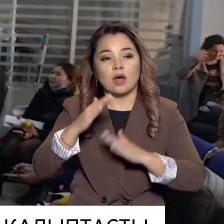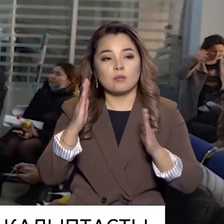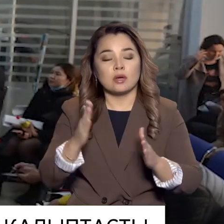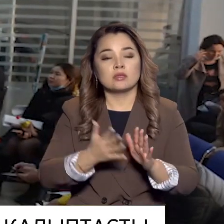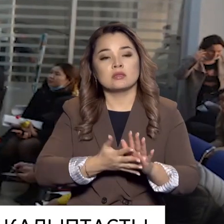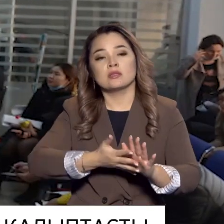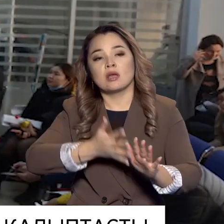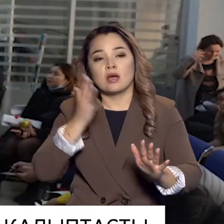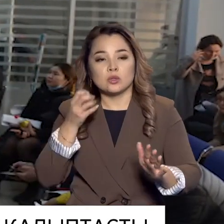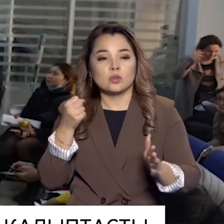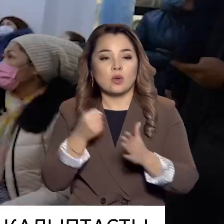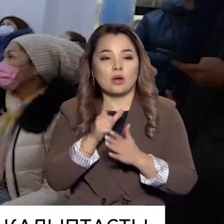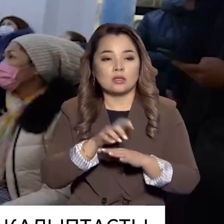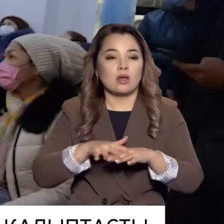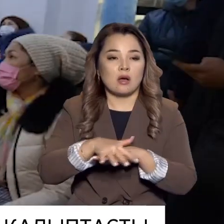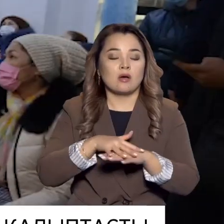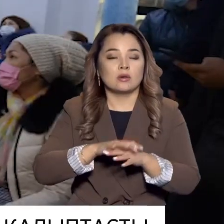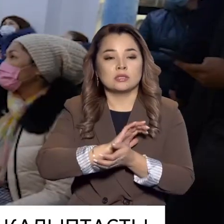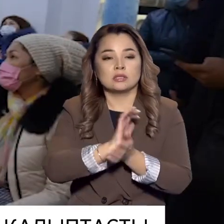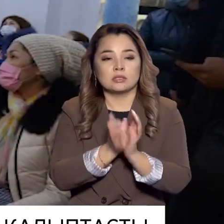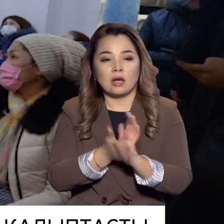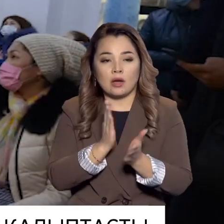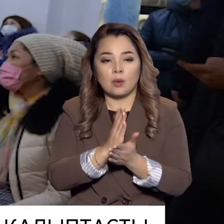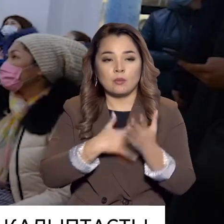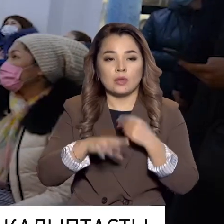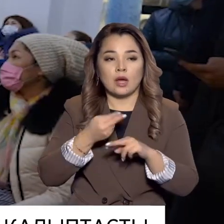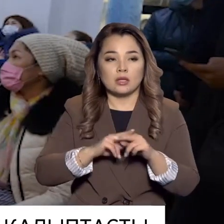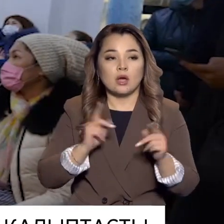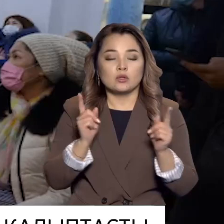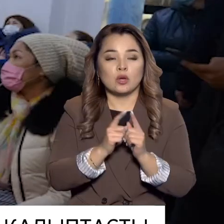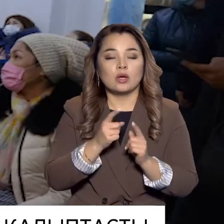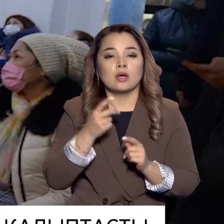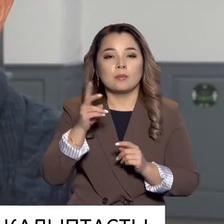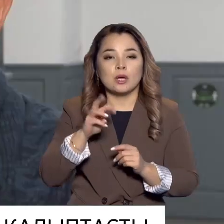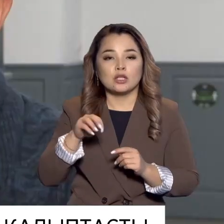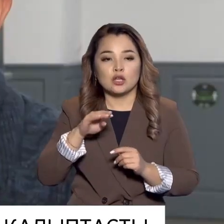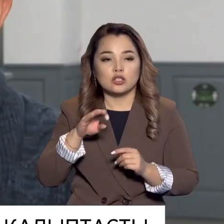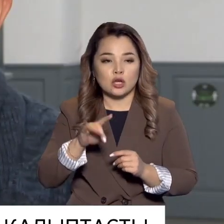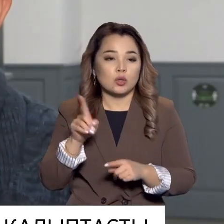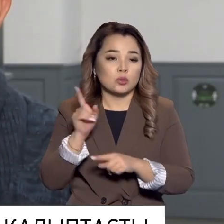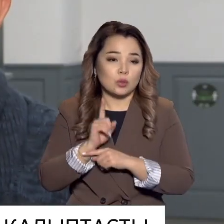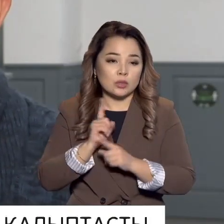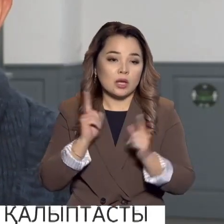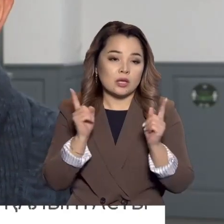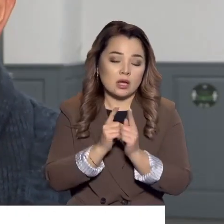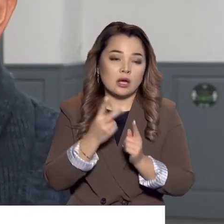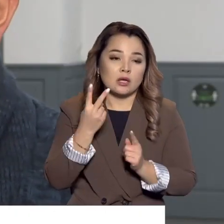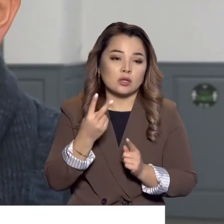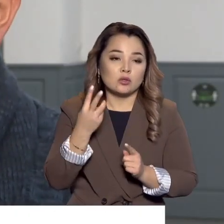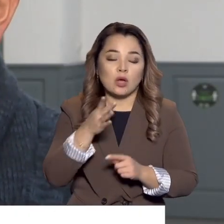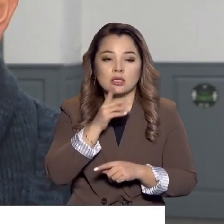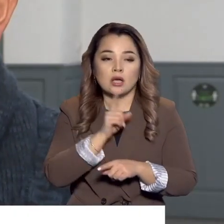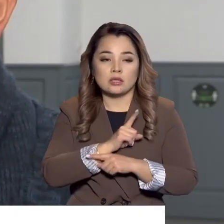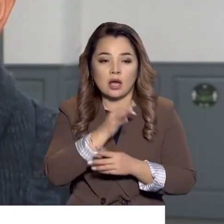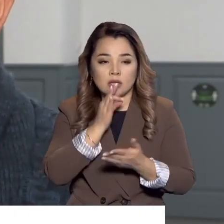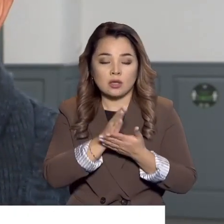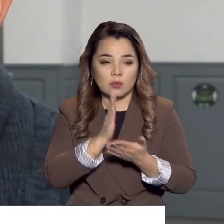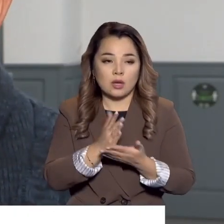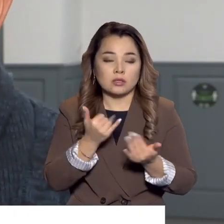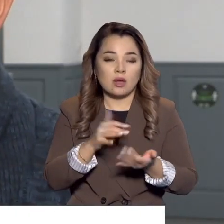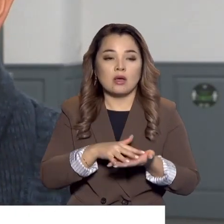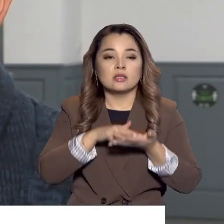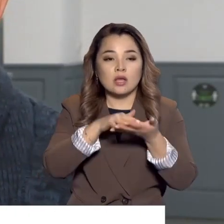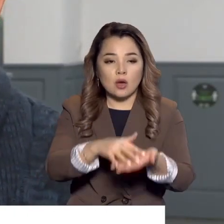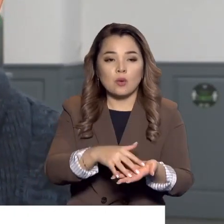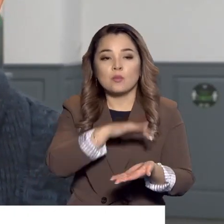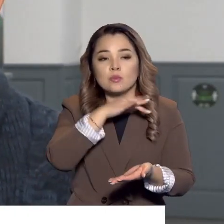алдынан бастап, адам көп кеберуі менеджерге жолығу үшін 200 сағат күткен. 15 мыңға жуық өтініш келіп түскен. Зейнетақы қорындағы артық